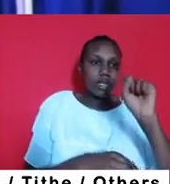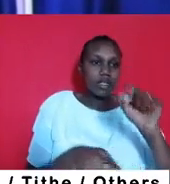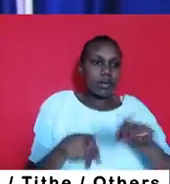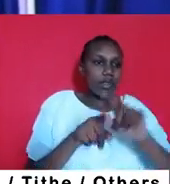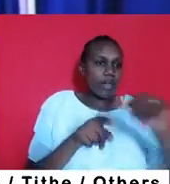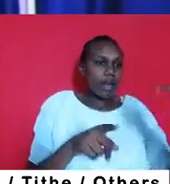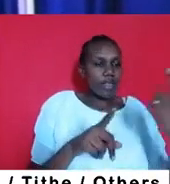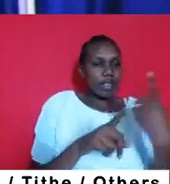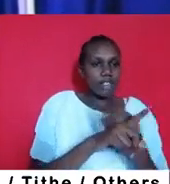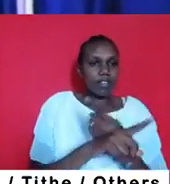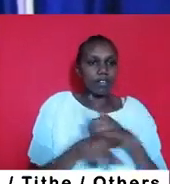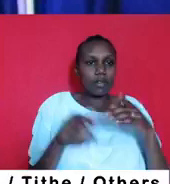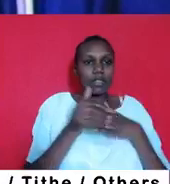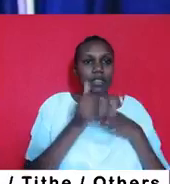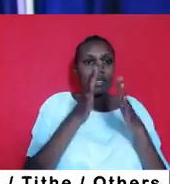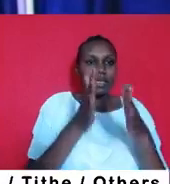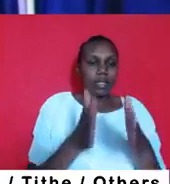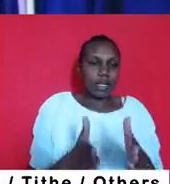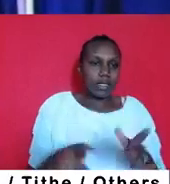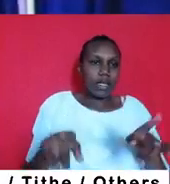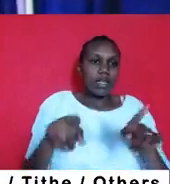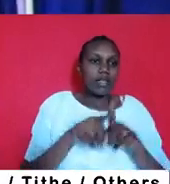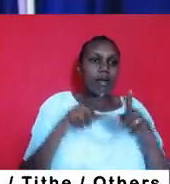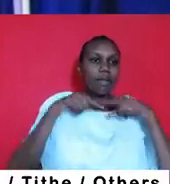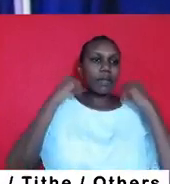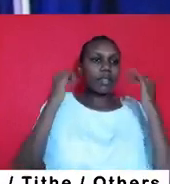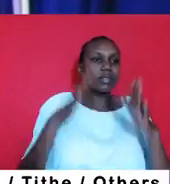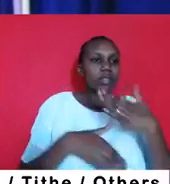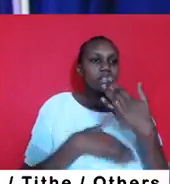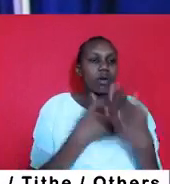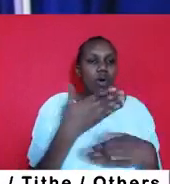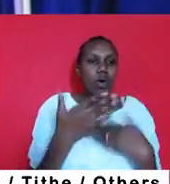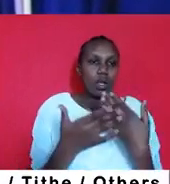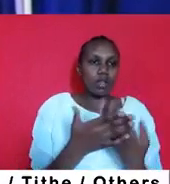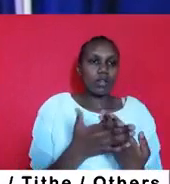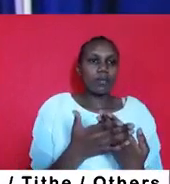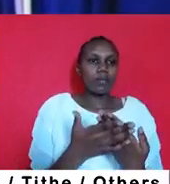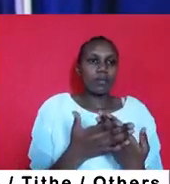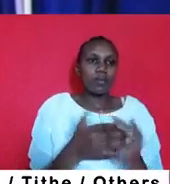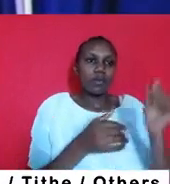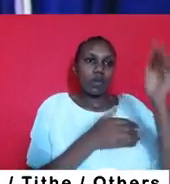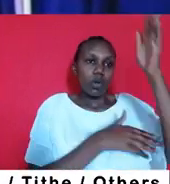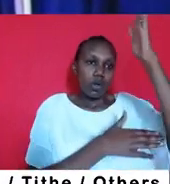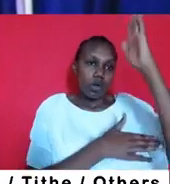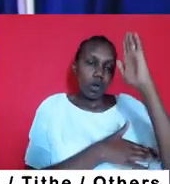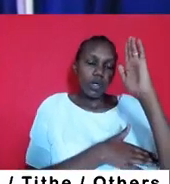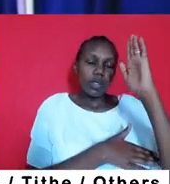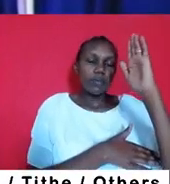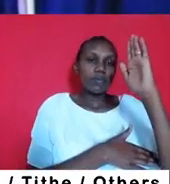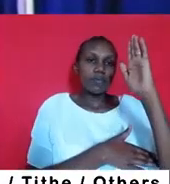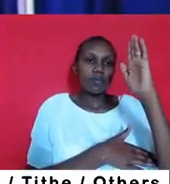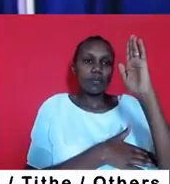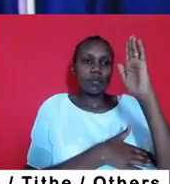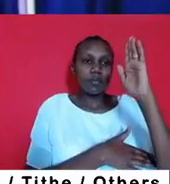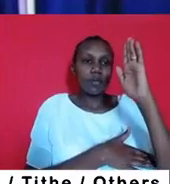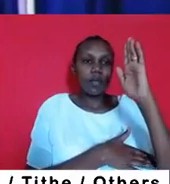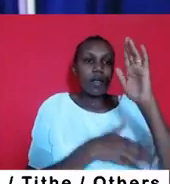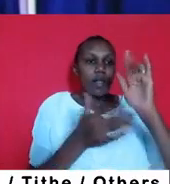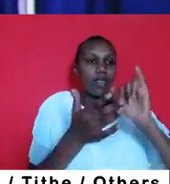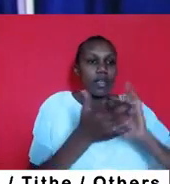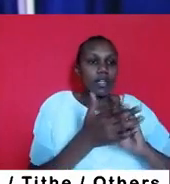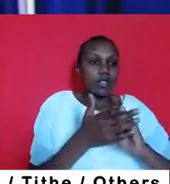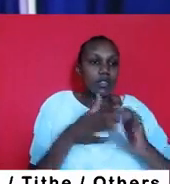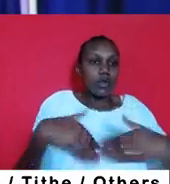na archdeacons na makasisi wote. Mungu, wewe